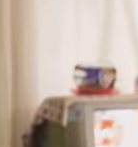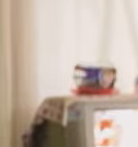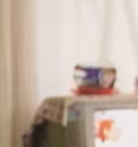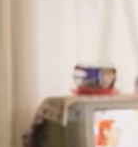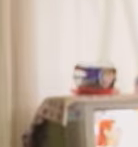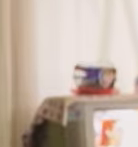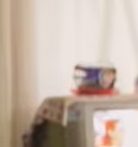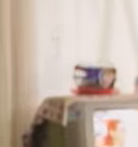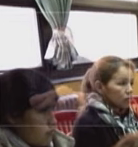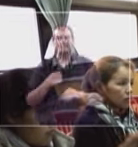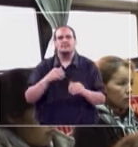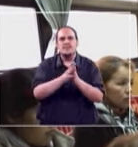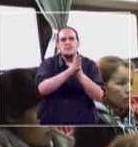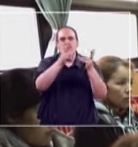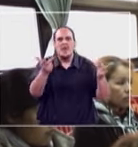capacità espressiva.